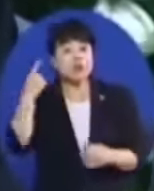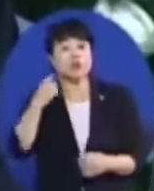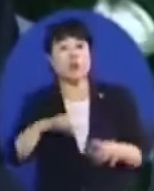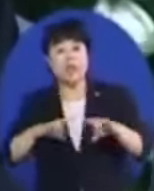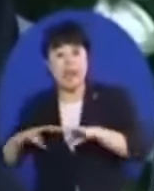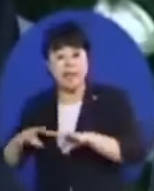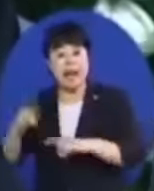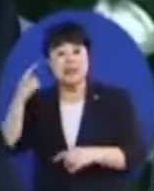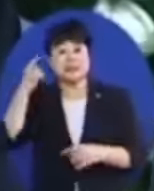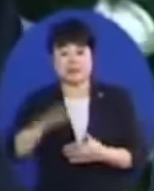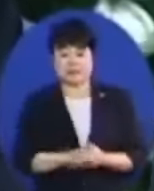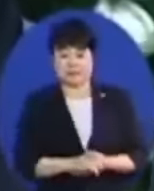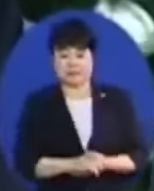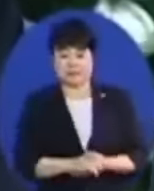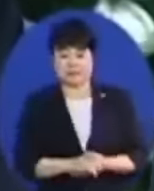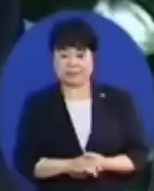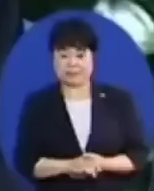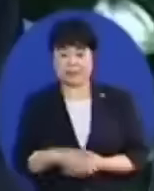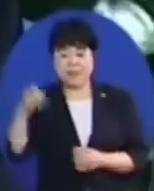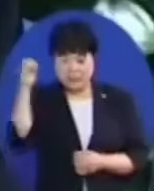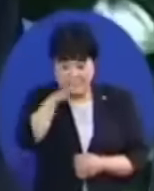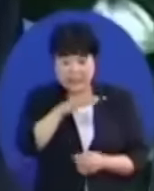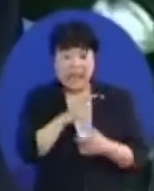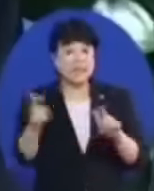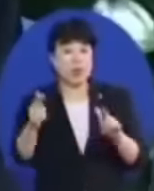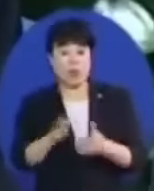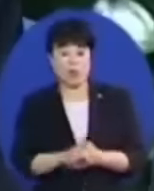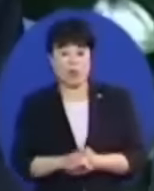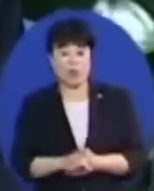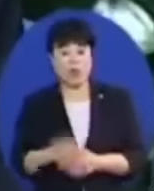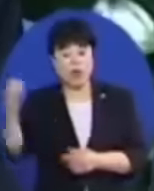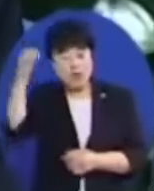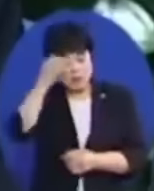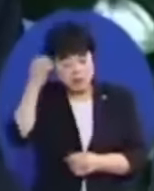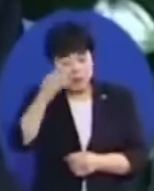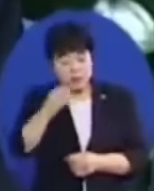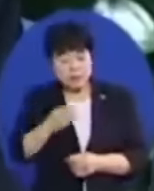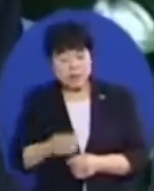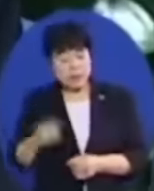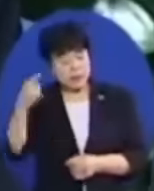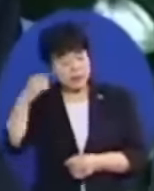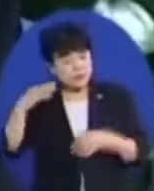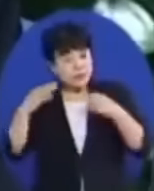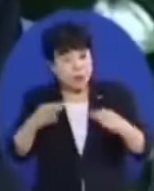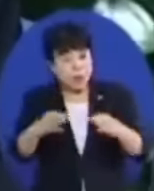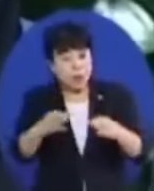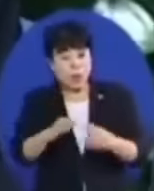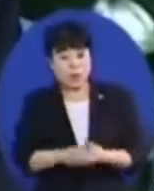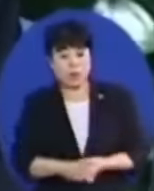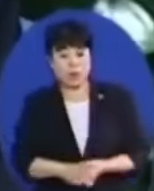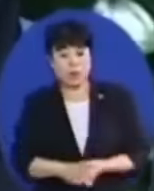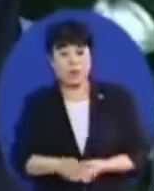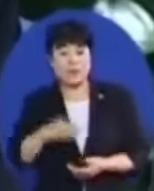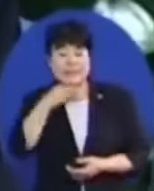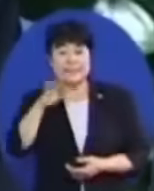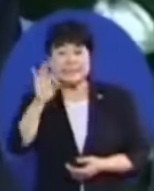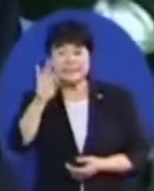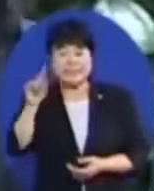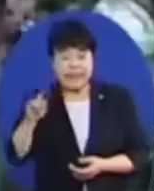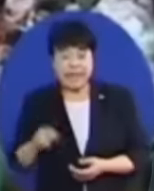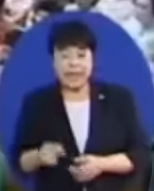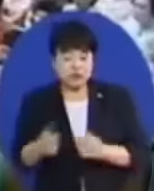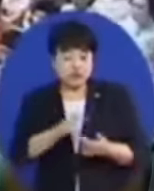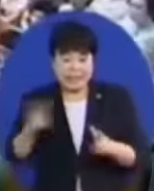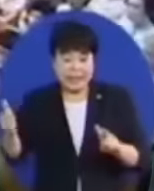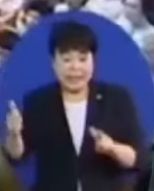말을 들었어요. 그냥 성경을 읽은 것이 아니라 성령님의 음성이 아직 10대인 너는 지금 죽지 않는다.